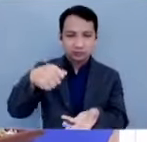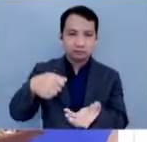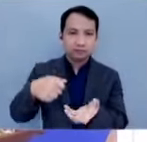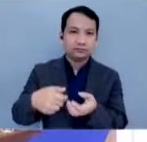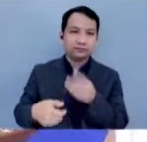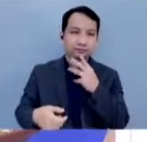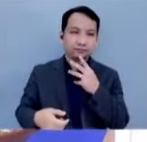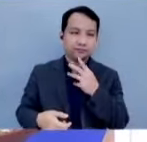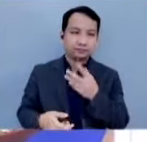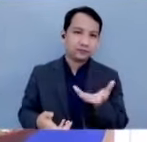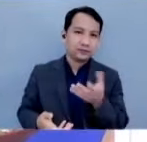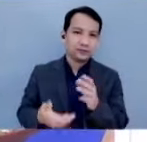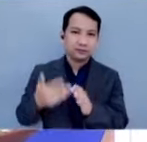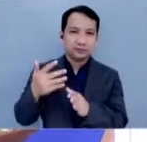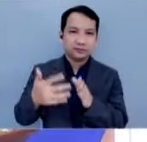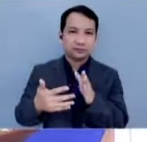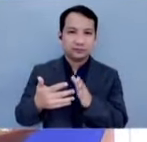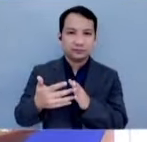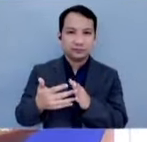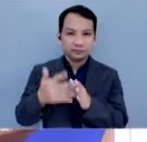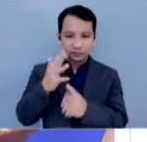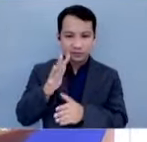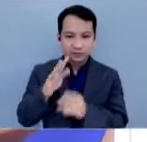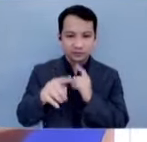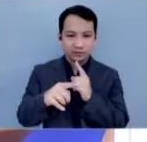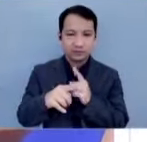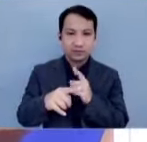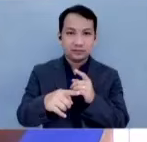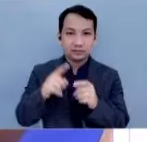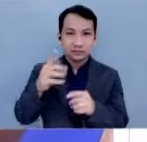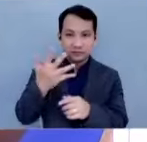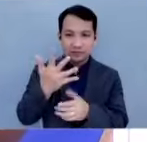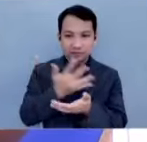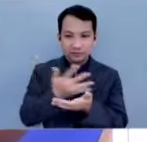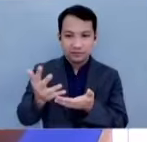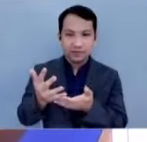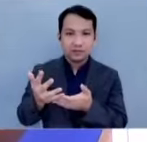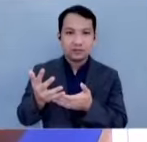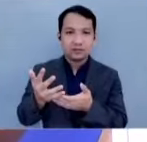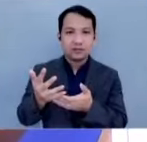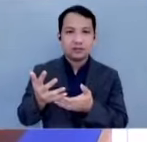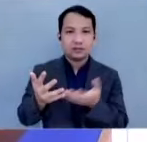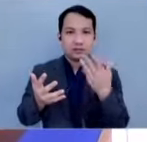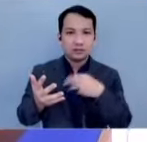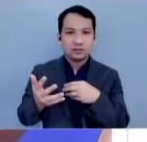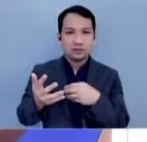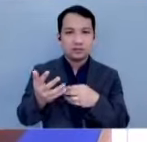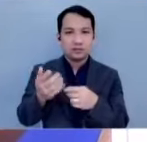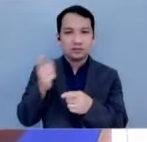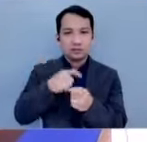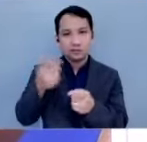At least 5 times a week, pwede mo siyang diligan. So better siya outdoors? Definitely.